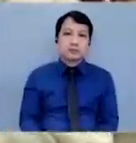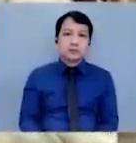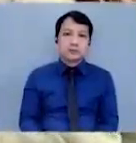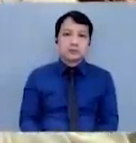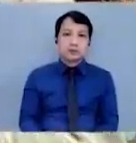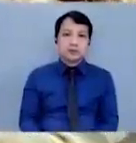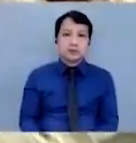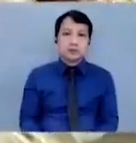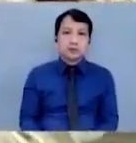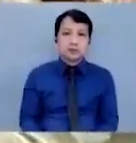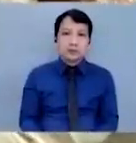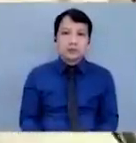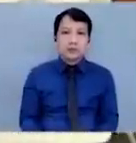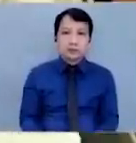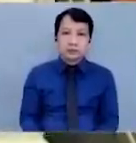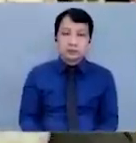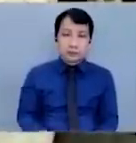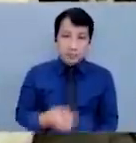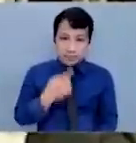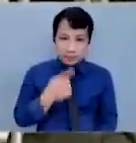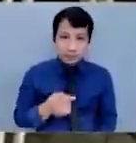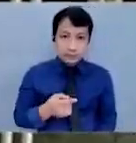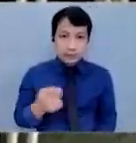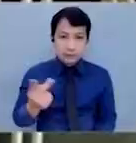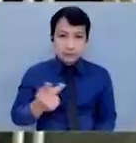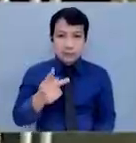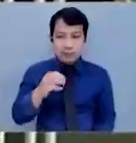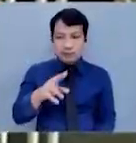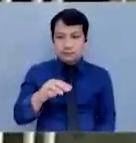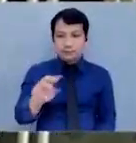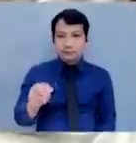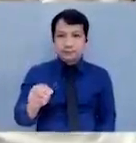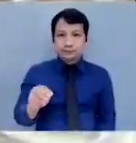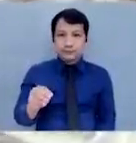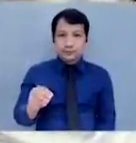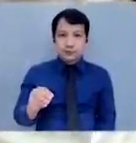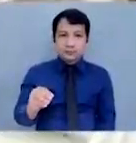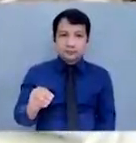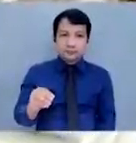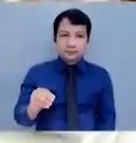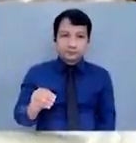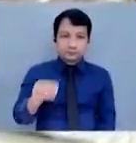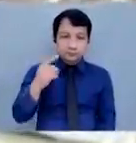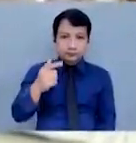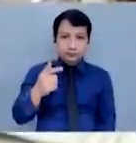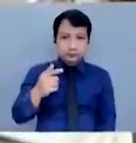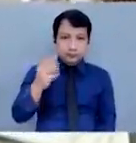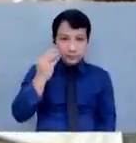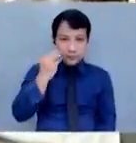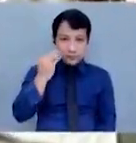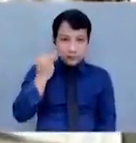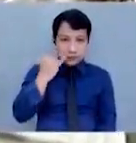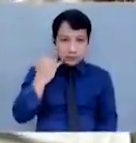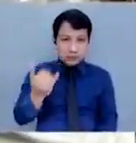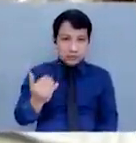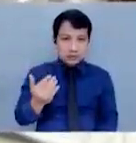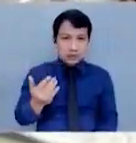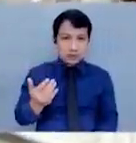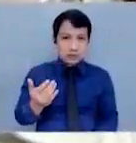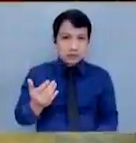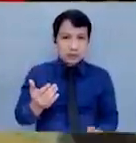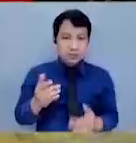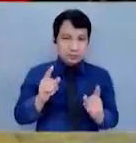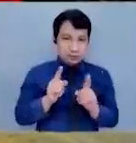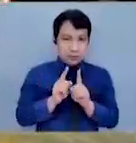Nag-uumapaw ang chemistry ng Tambalang MarVen ni na Heaven Peralejo at Marco Gallio, lalo na ngayon na mas napalapit ang